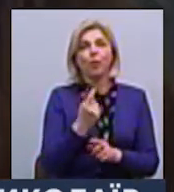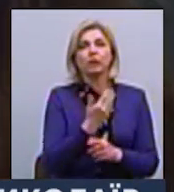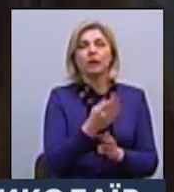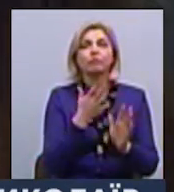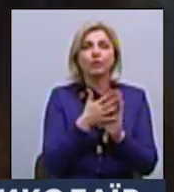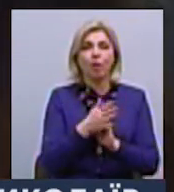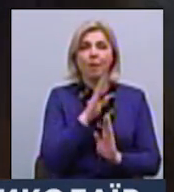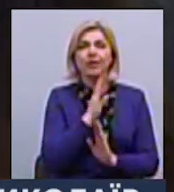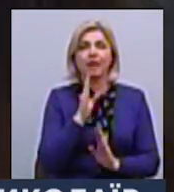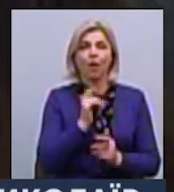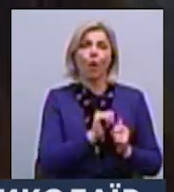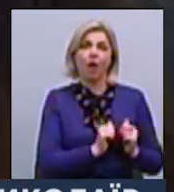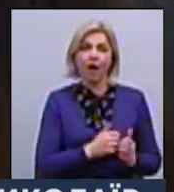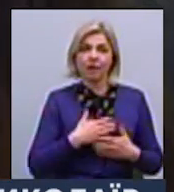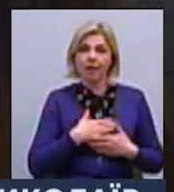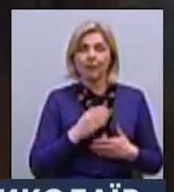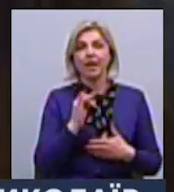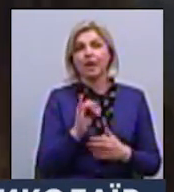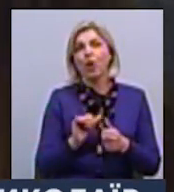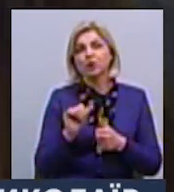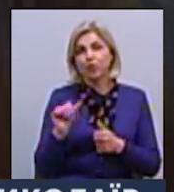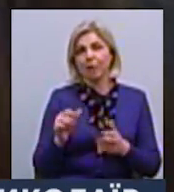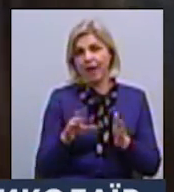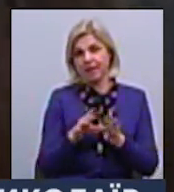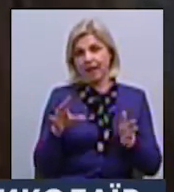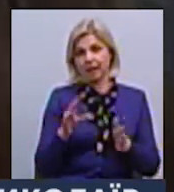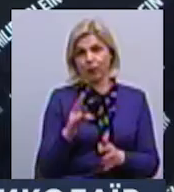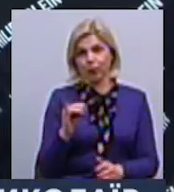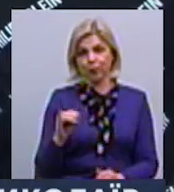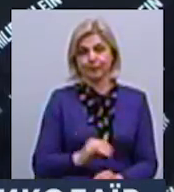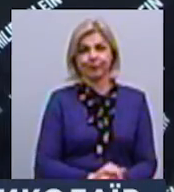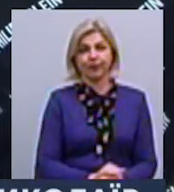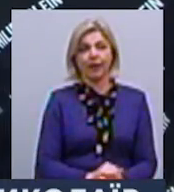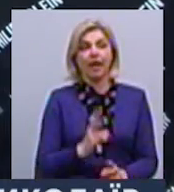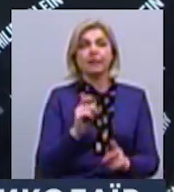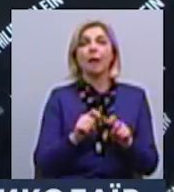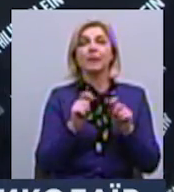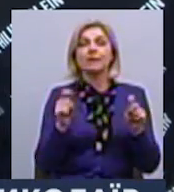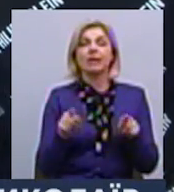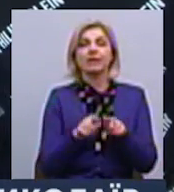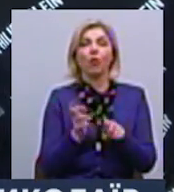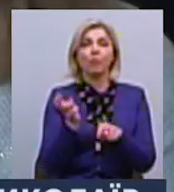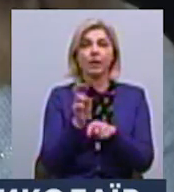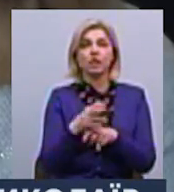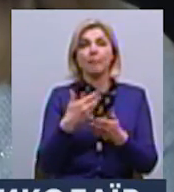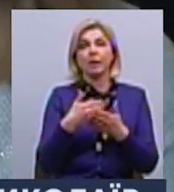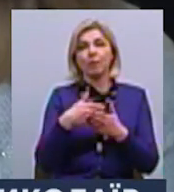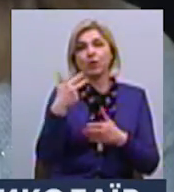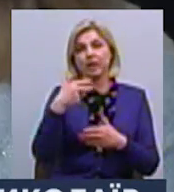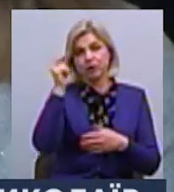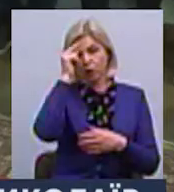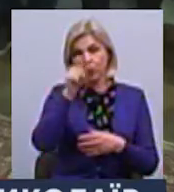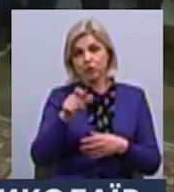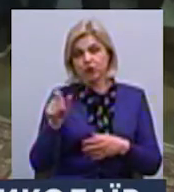пронизані материнським коханням і якоюсь особливою енергетикою. На презентацію також прийшли понад 30 учнів